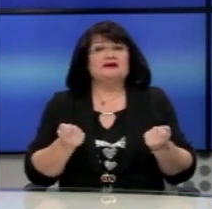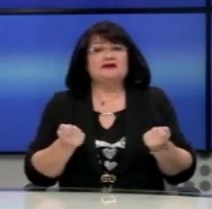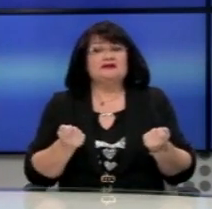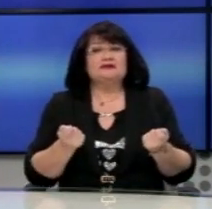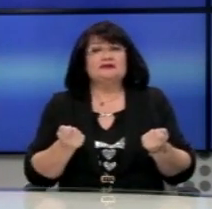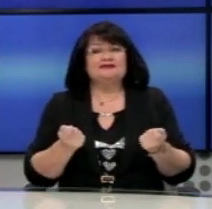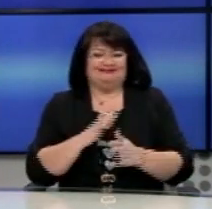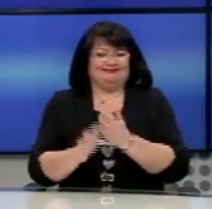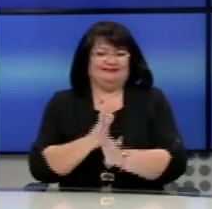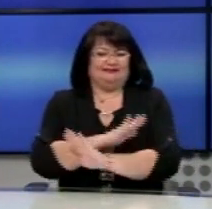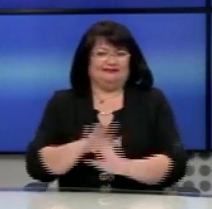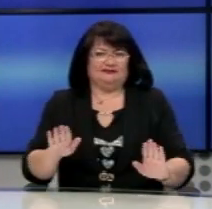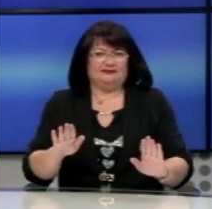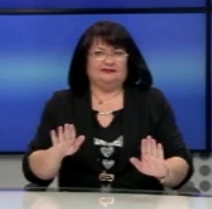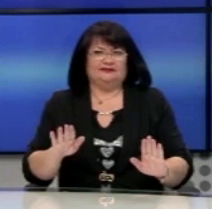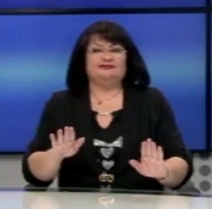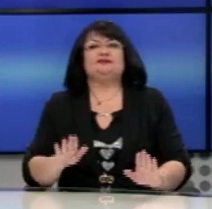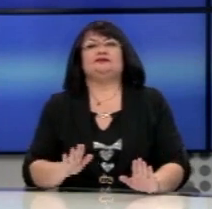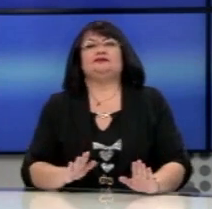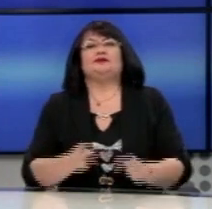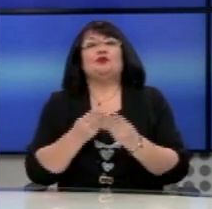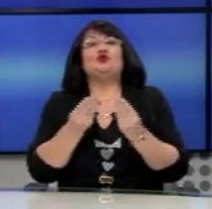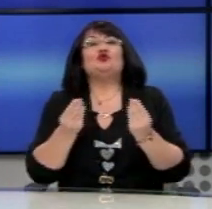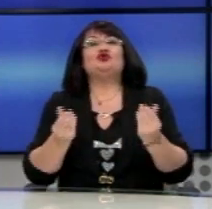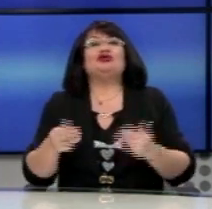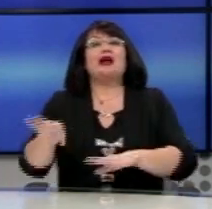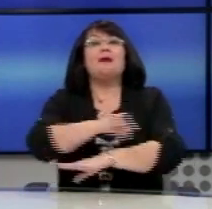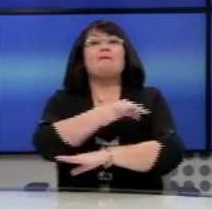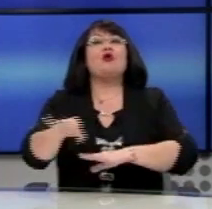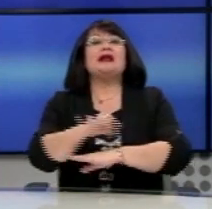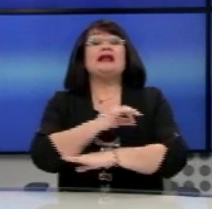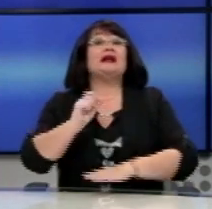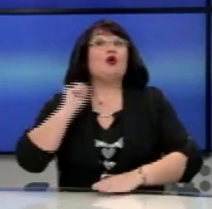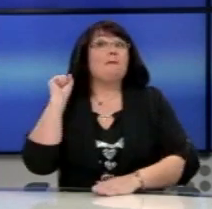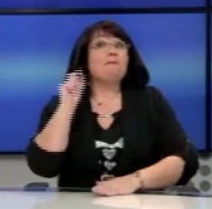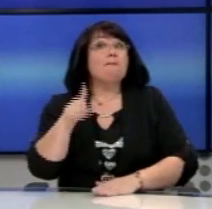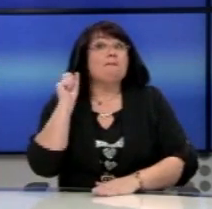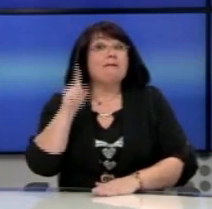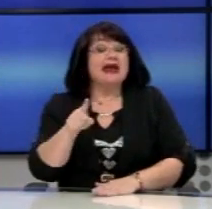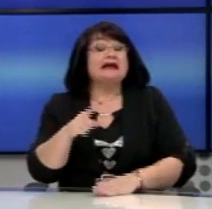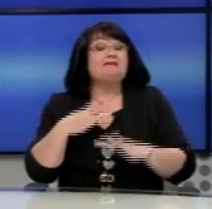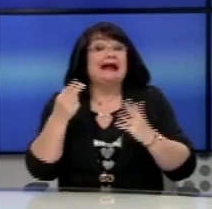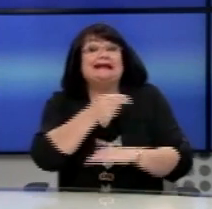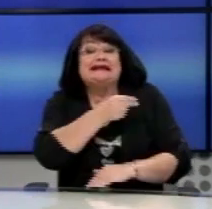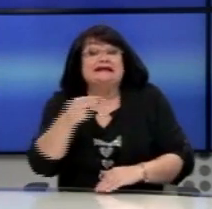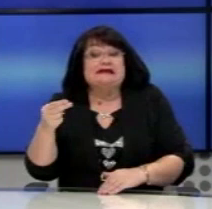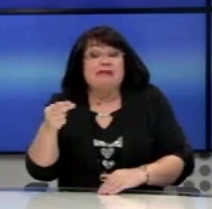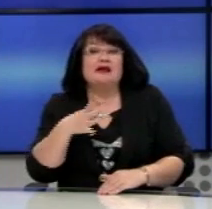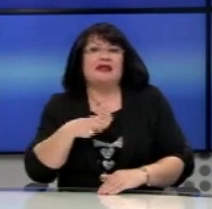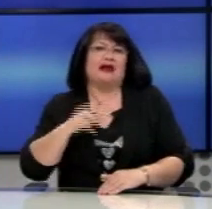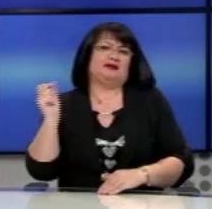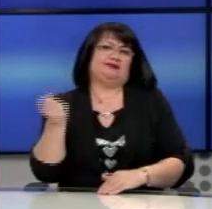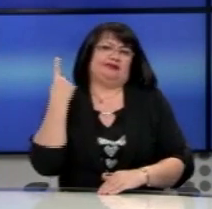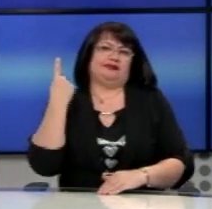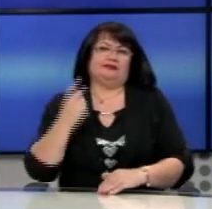να ξεμπερδέψετε με την ουσία του Πολυτεχνείου, των μηνυμάτων του και το περιεχόμενό του. Δεν